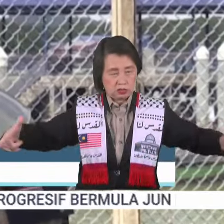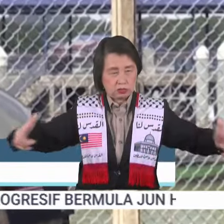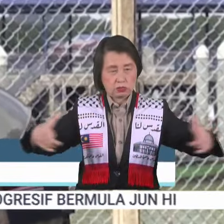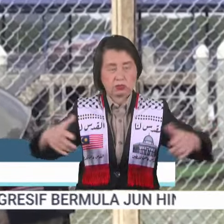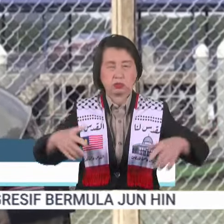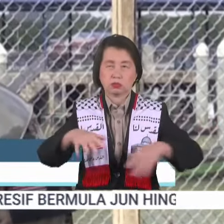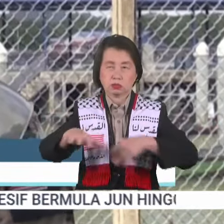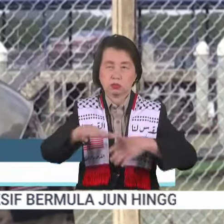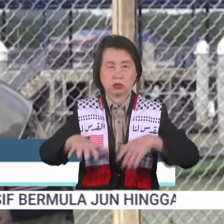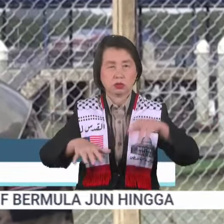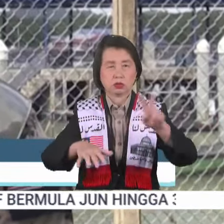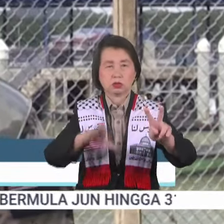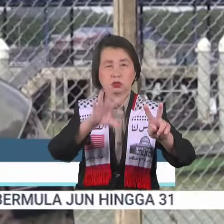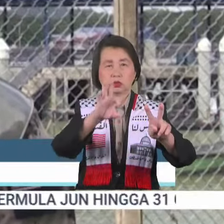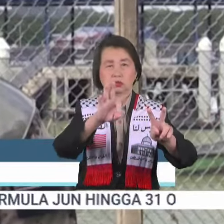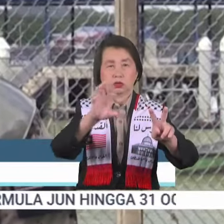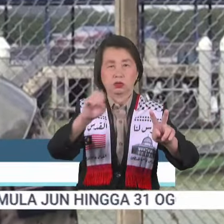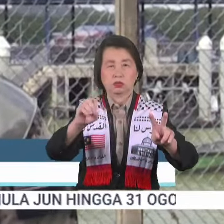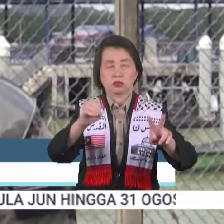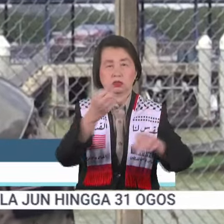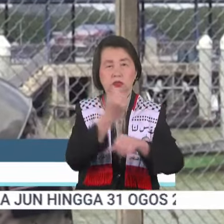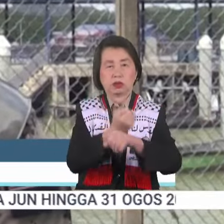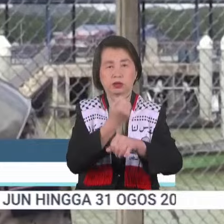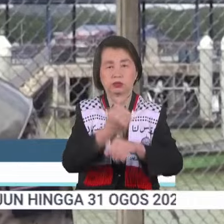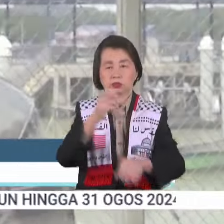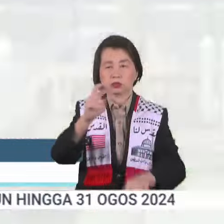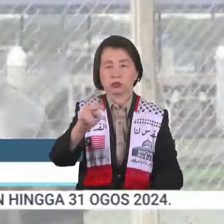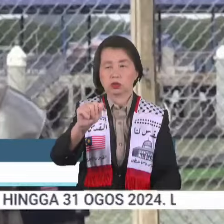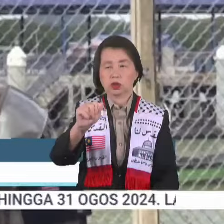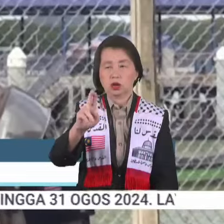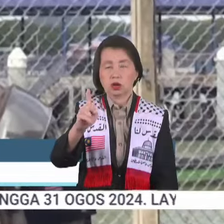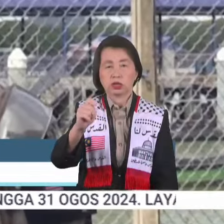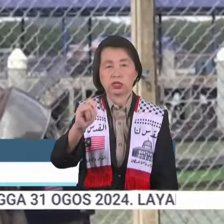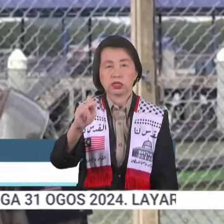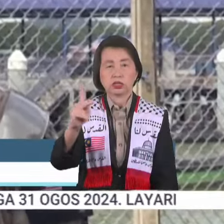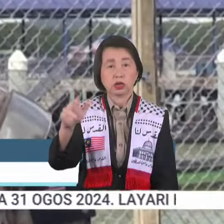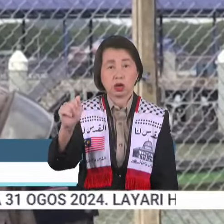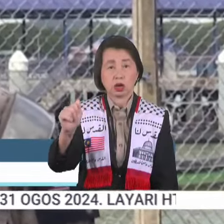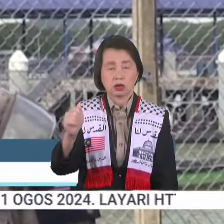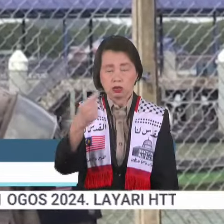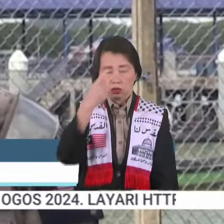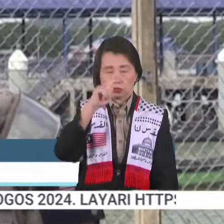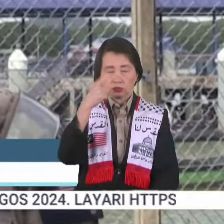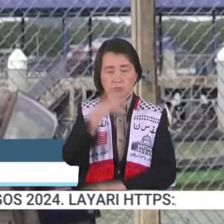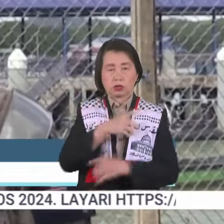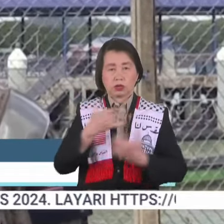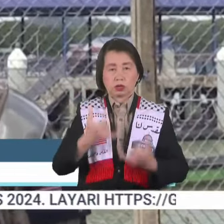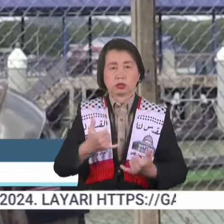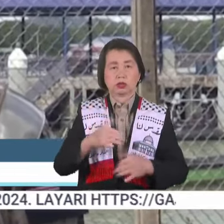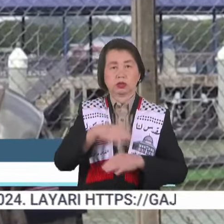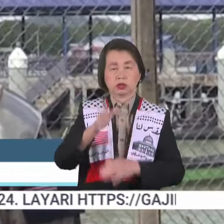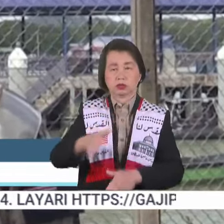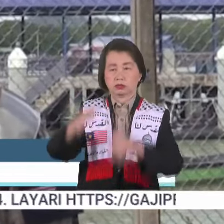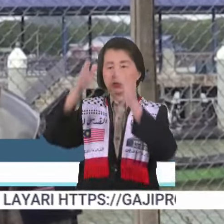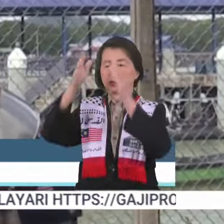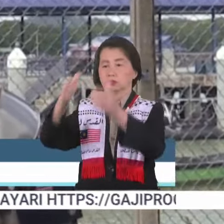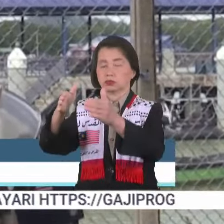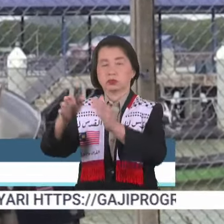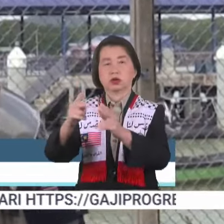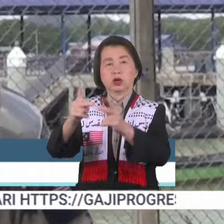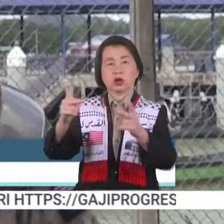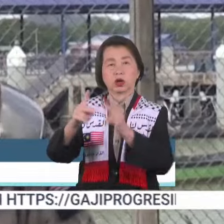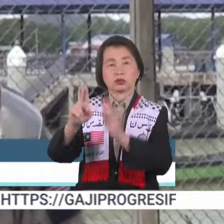dalam 292 batu nautikal persegi. Untuk hari ini kita lebih tertumpu pada kawasan